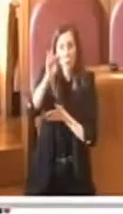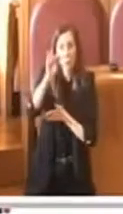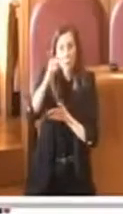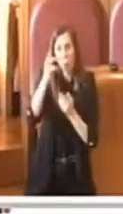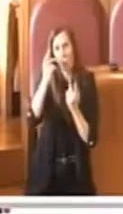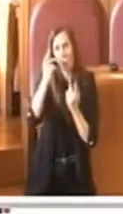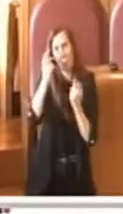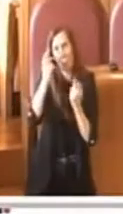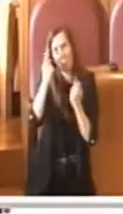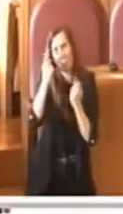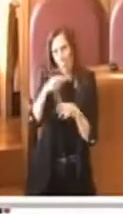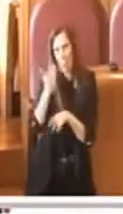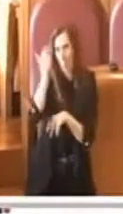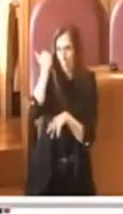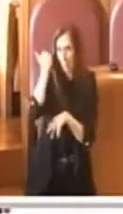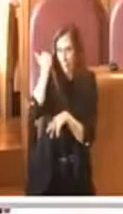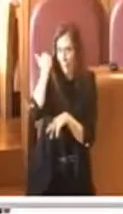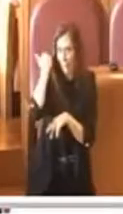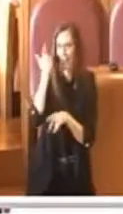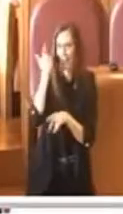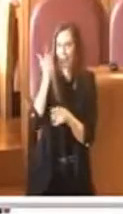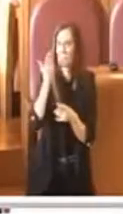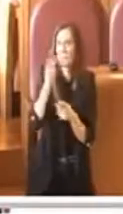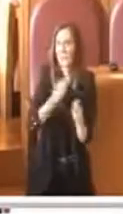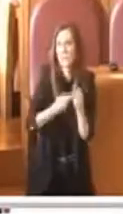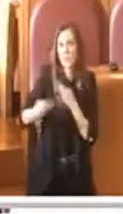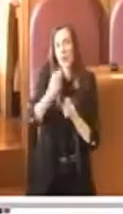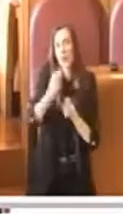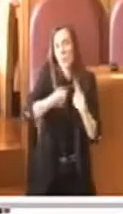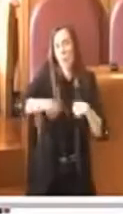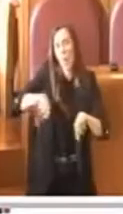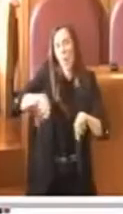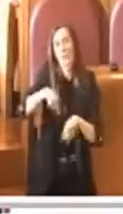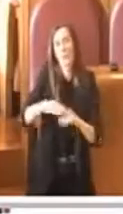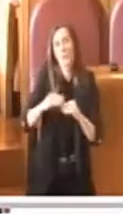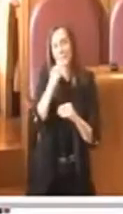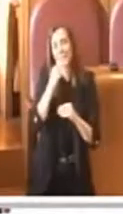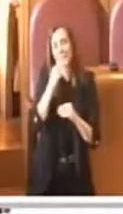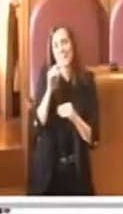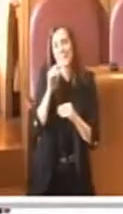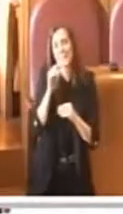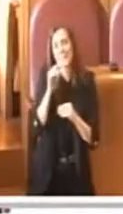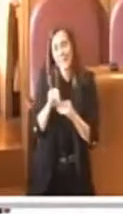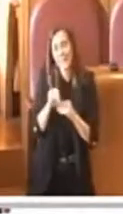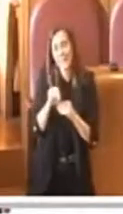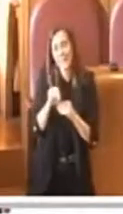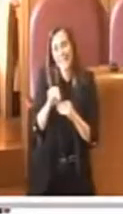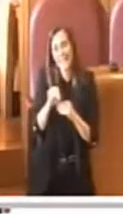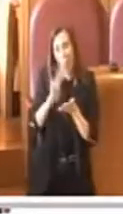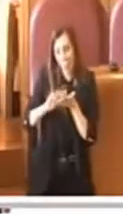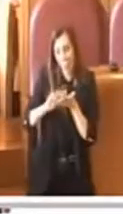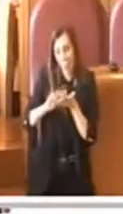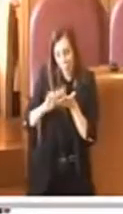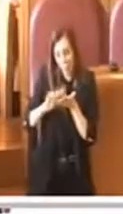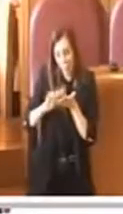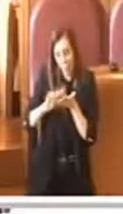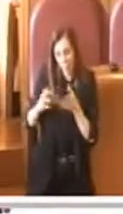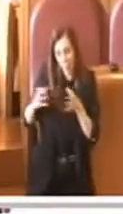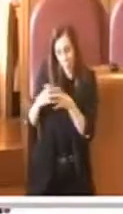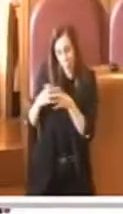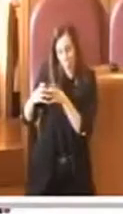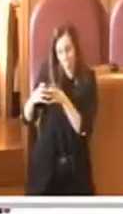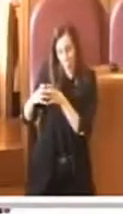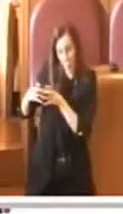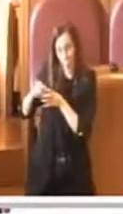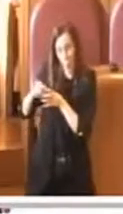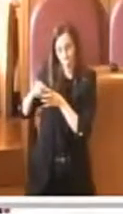passate volendo, però cerchiamo di farlo noi oggi ed è quello di trasferire gli uffici dell'Assemblea Capitolina, o meglio dei gruppi,